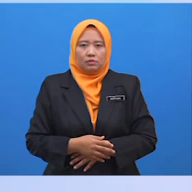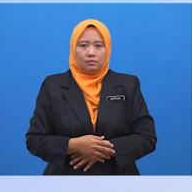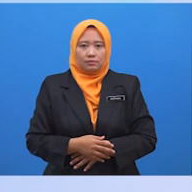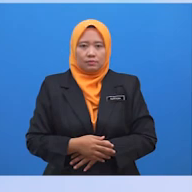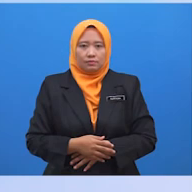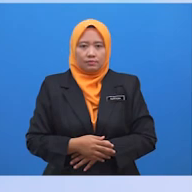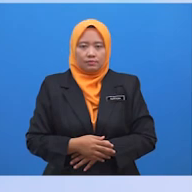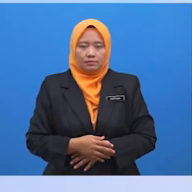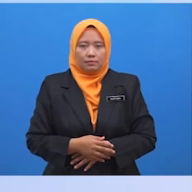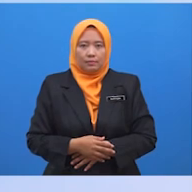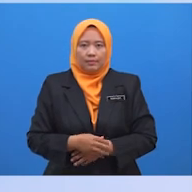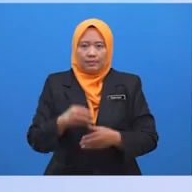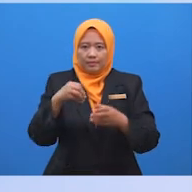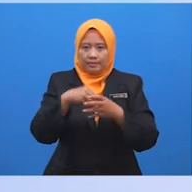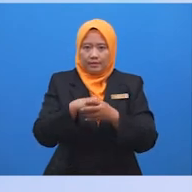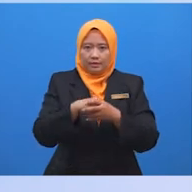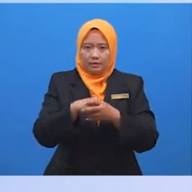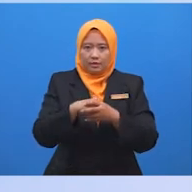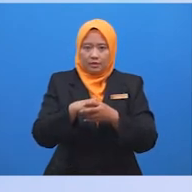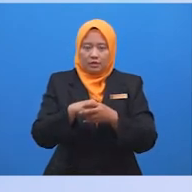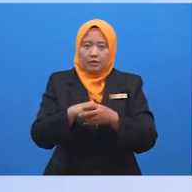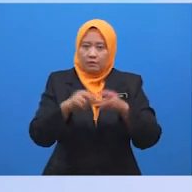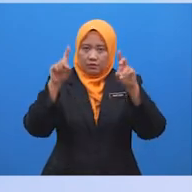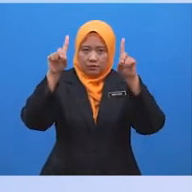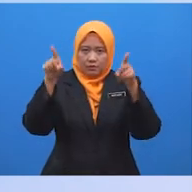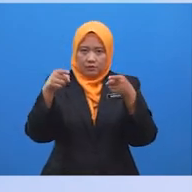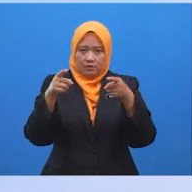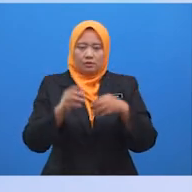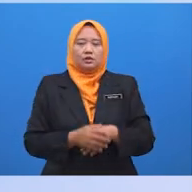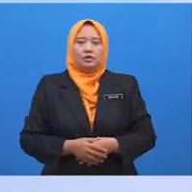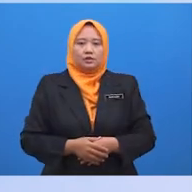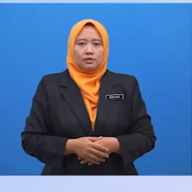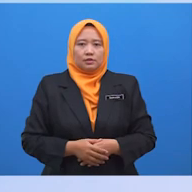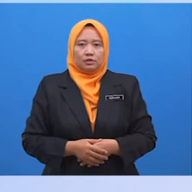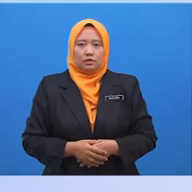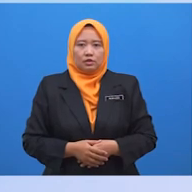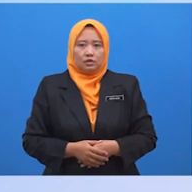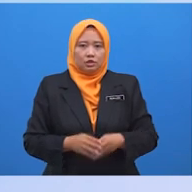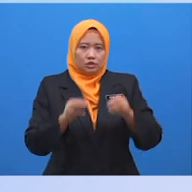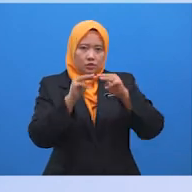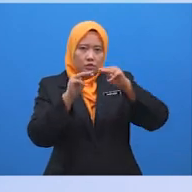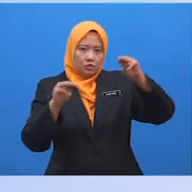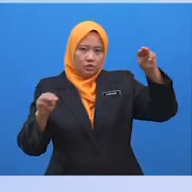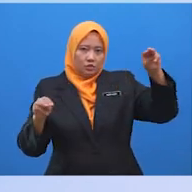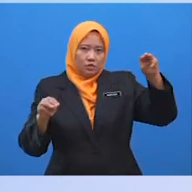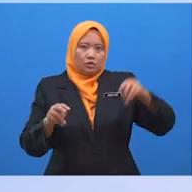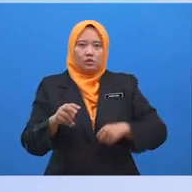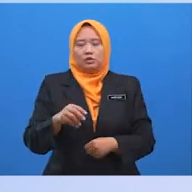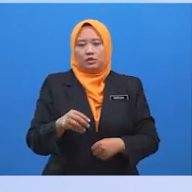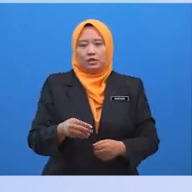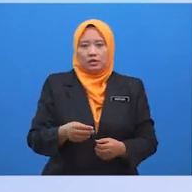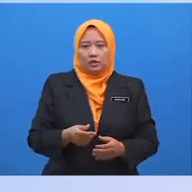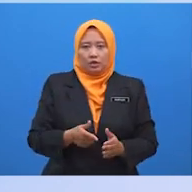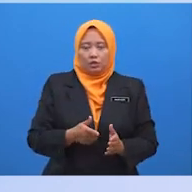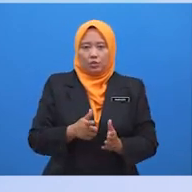pula. Dalam sistem koordinat Cartesian, kecerunan garis lurus yang melalui dua titik